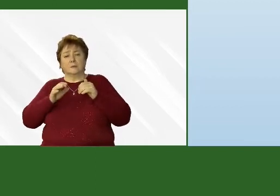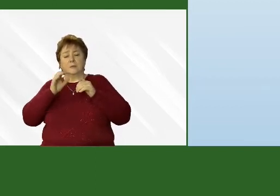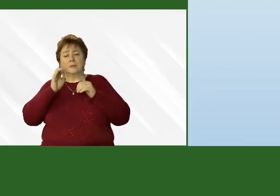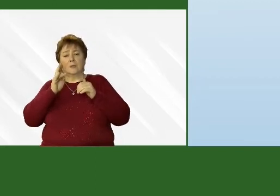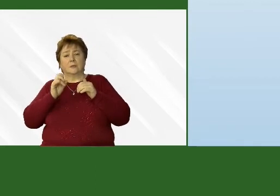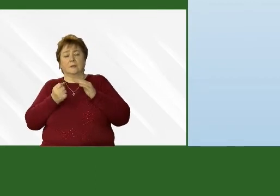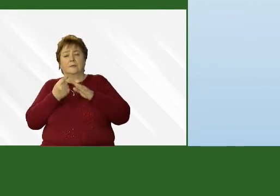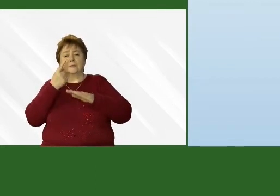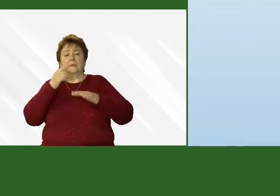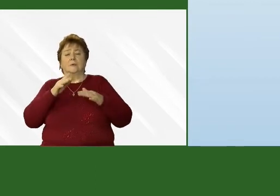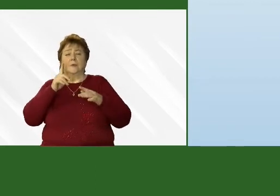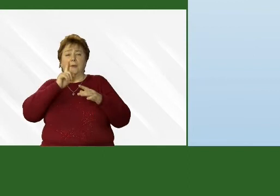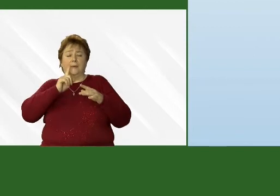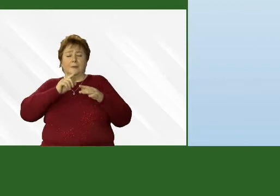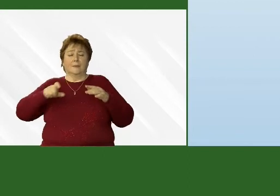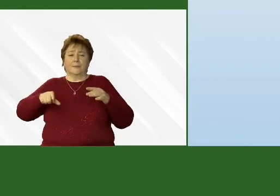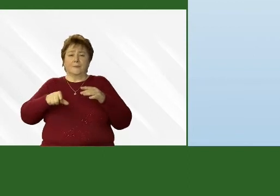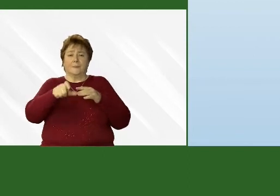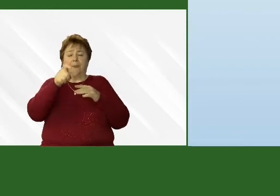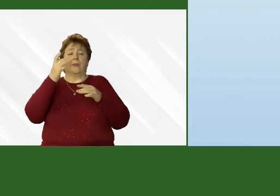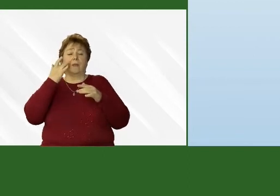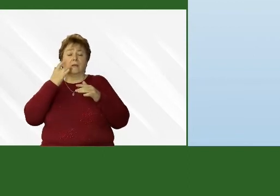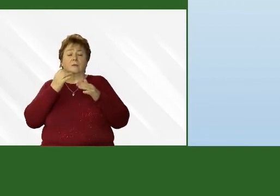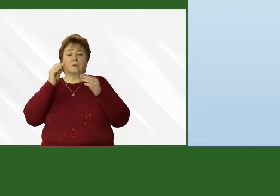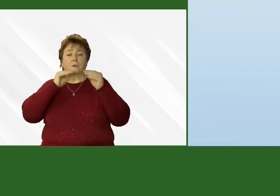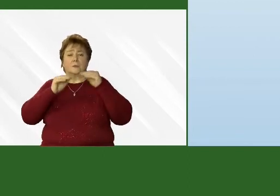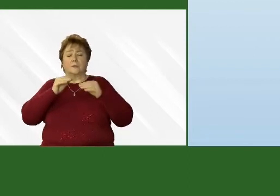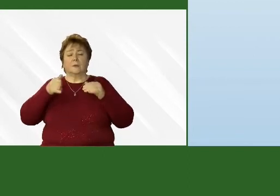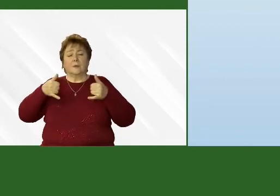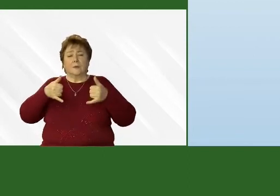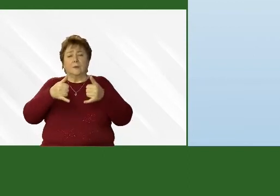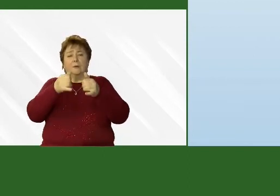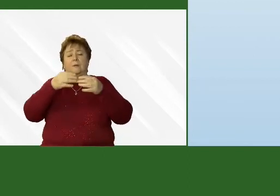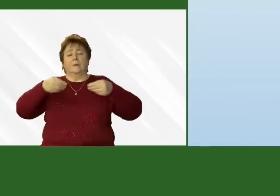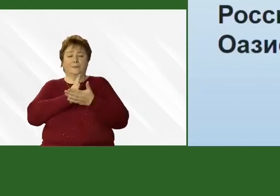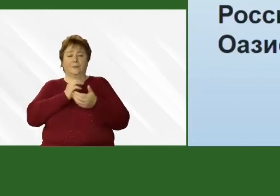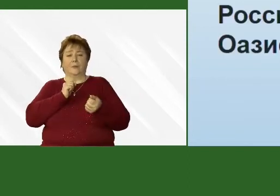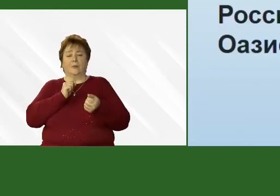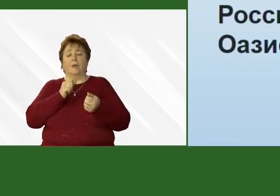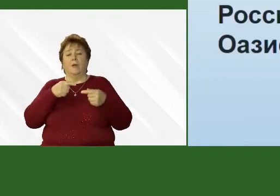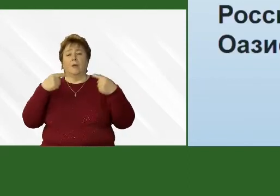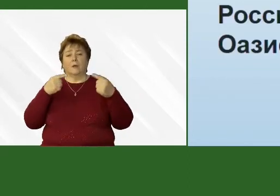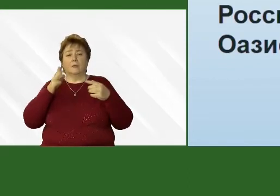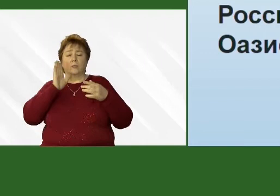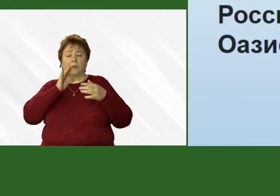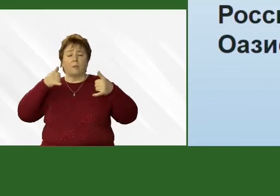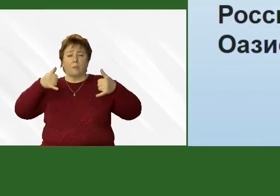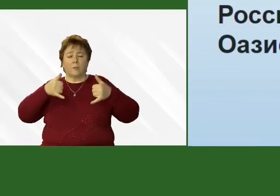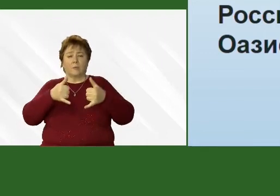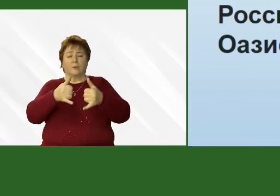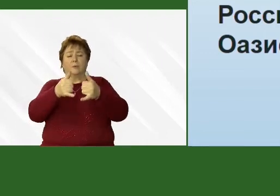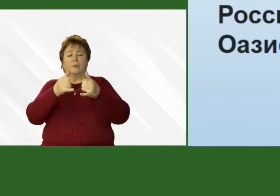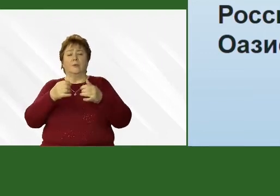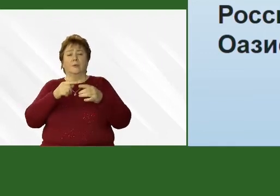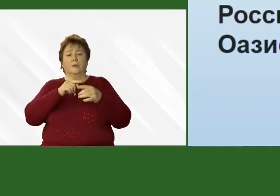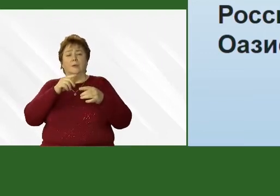Антарктики возникают временные реки, которые состоят из потоков талых вод. Крупные водотоки отмечены